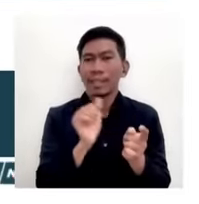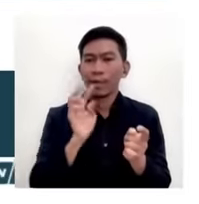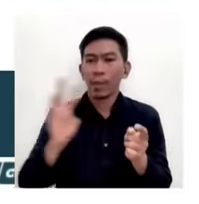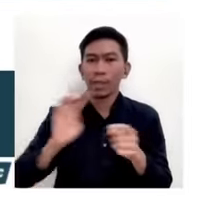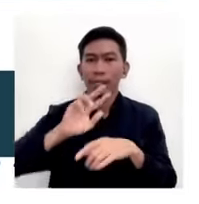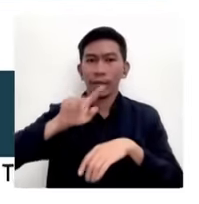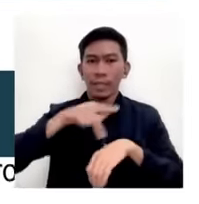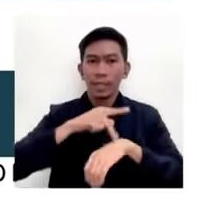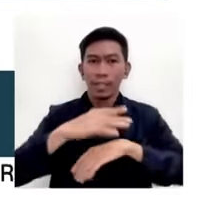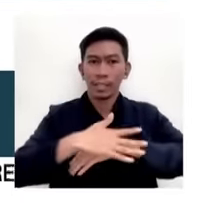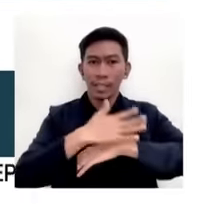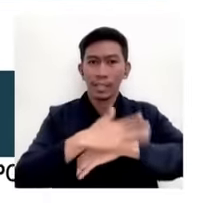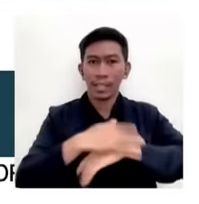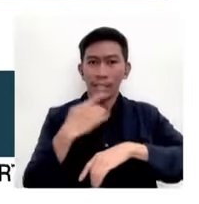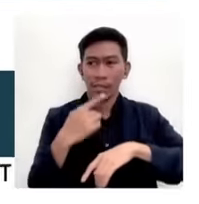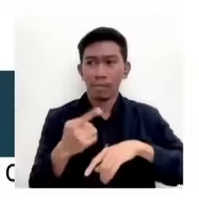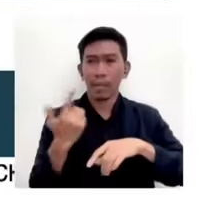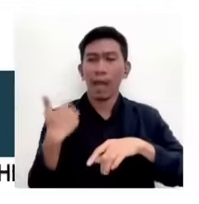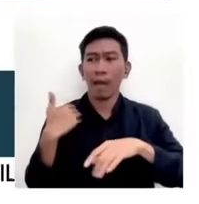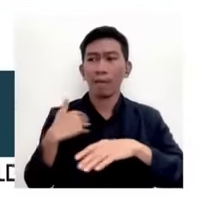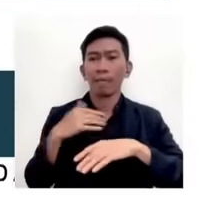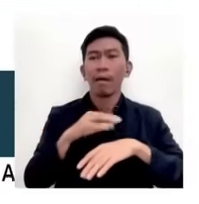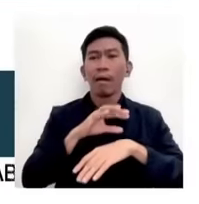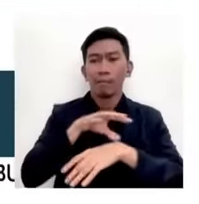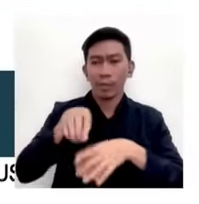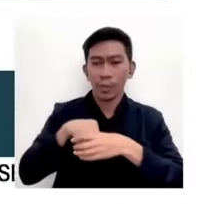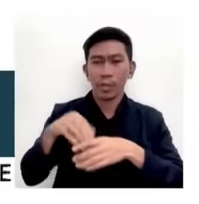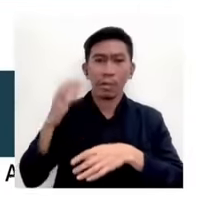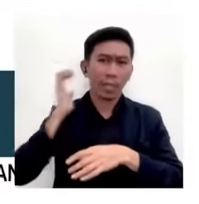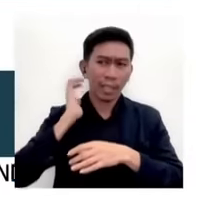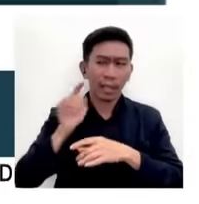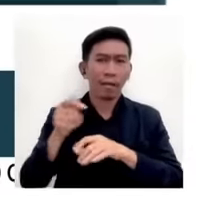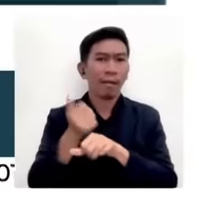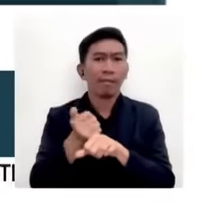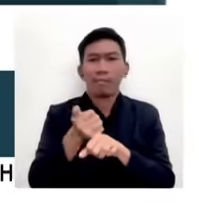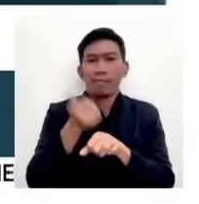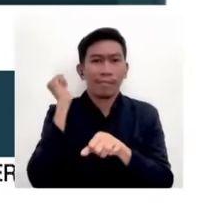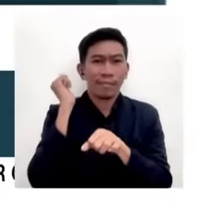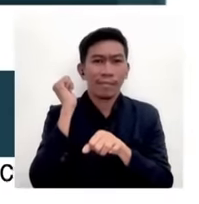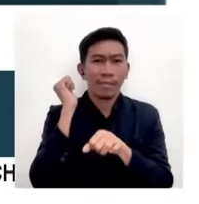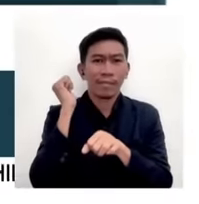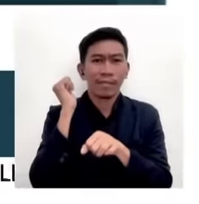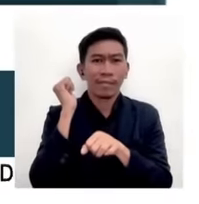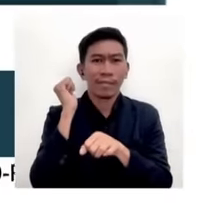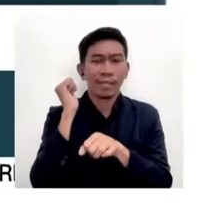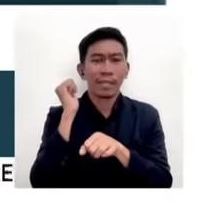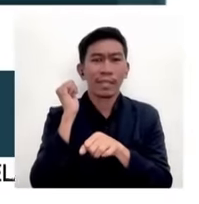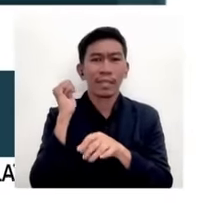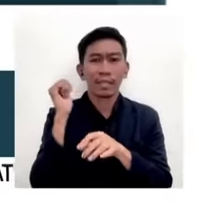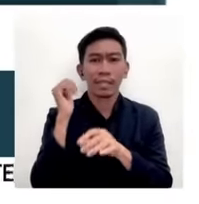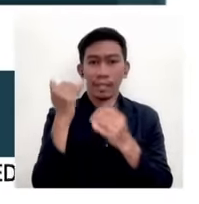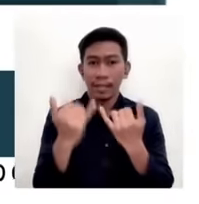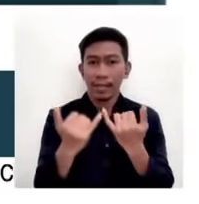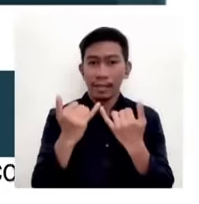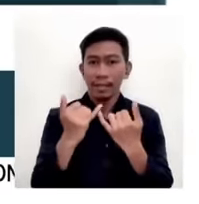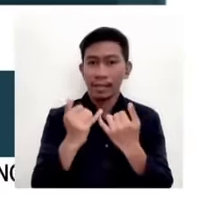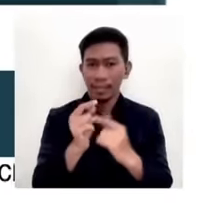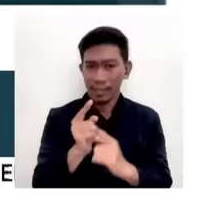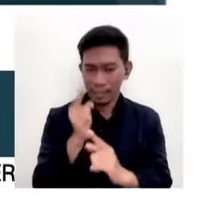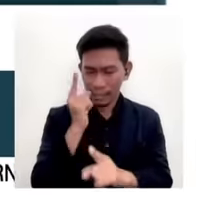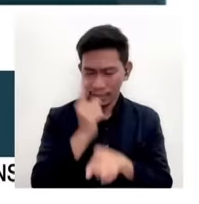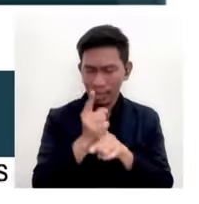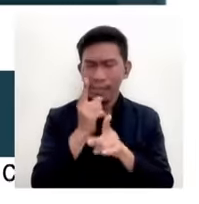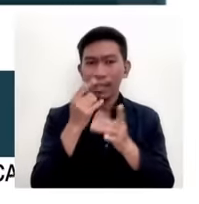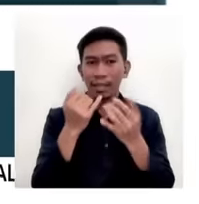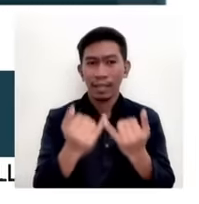nadadamay pati ang Mindanao. Ayaw daw po niyang mangyari yun. Kaya daw po panahon na para maging